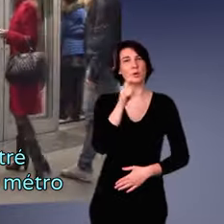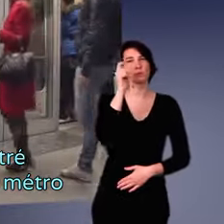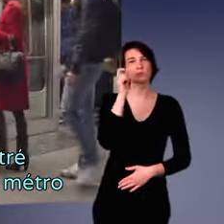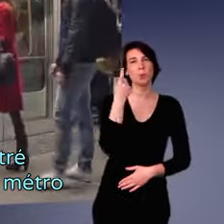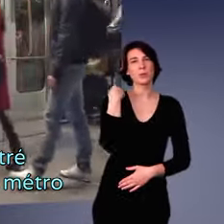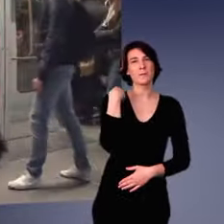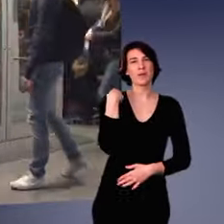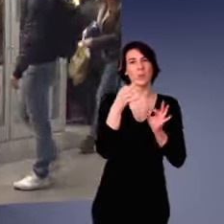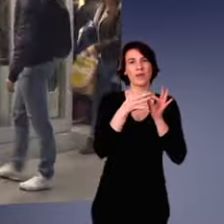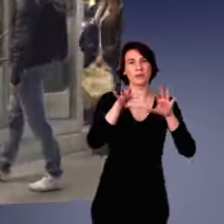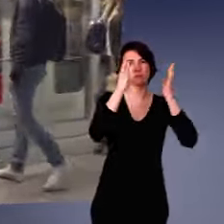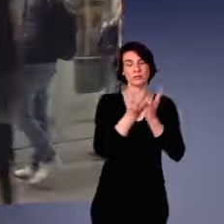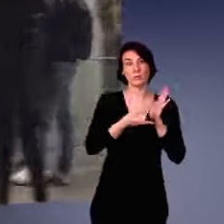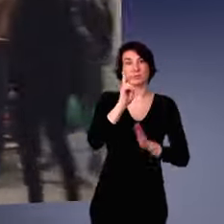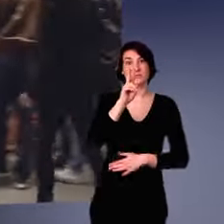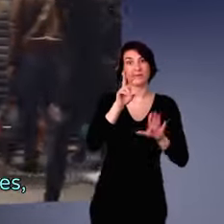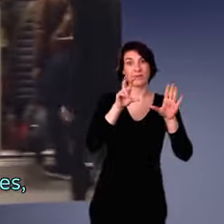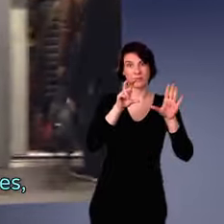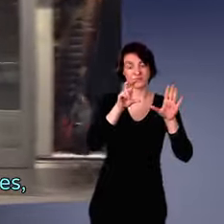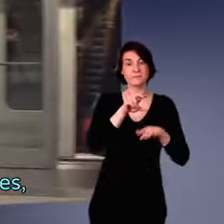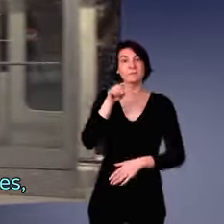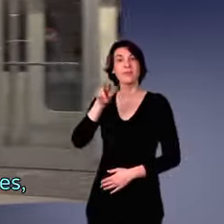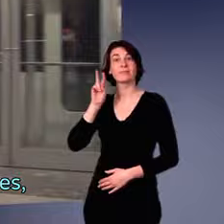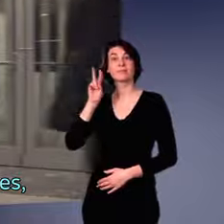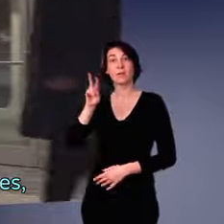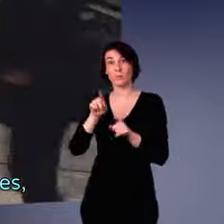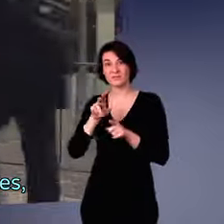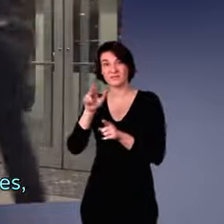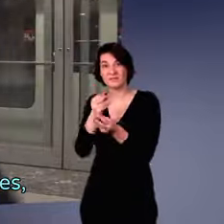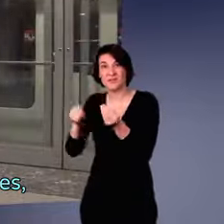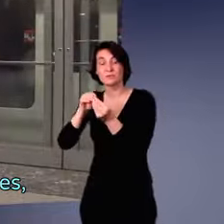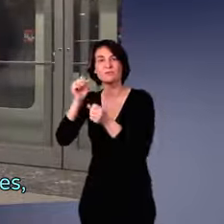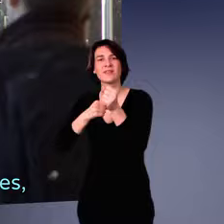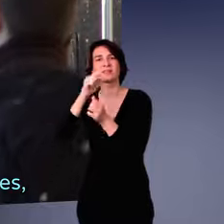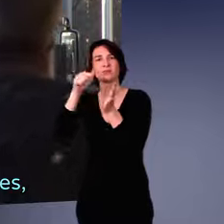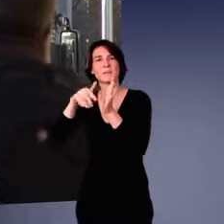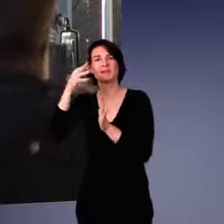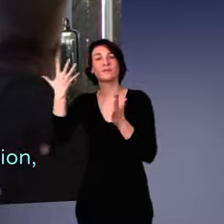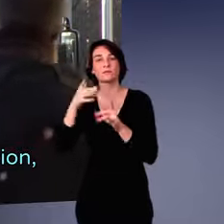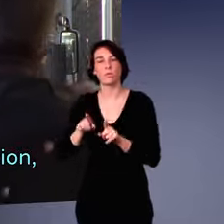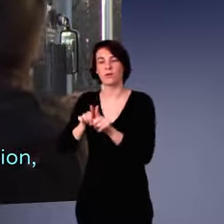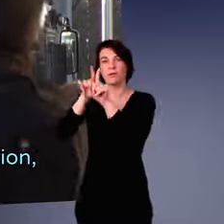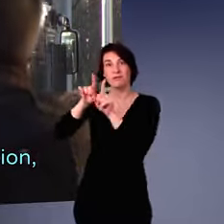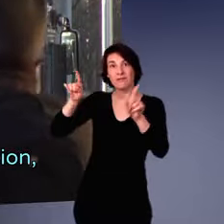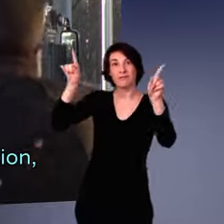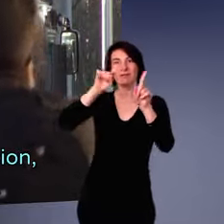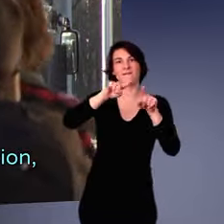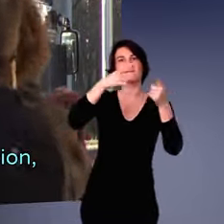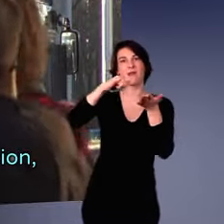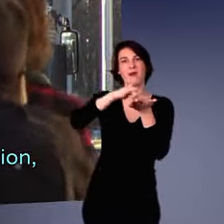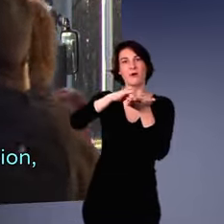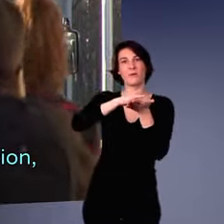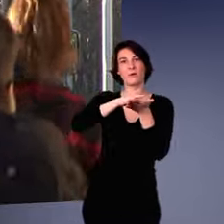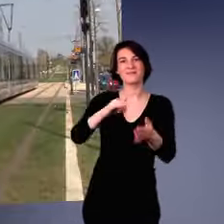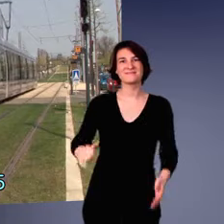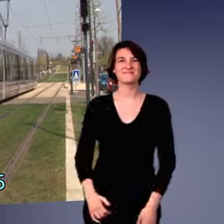seules lignes de métro en 2013 et le réseau bus fort de 80 lignes régulières est en constante progression